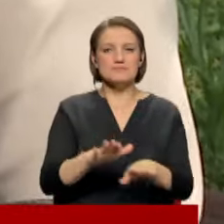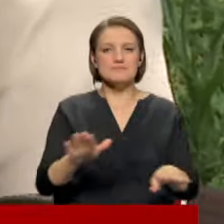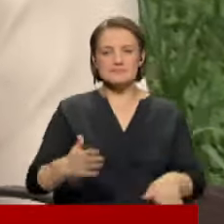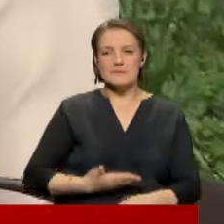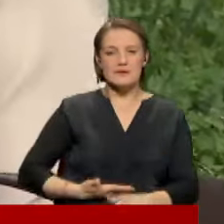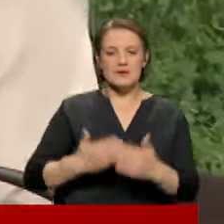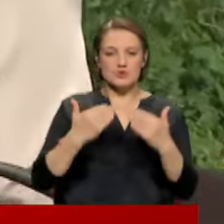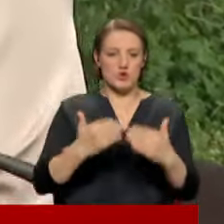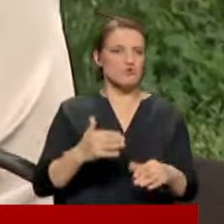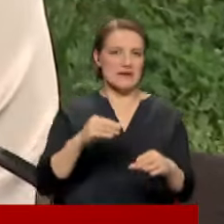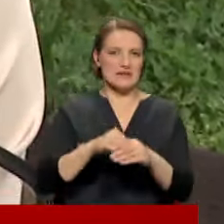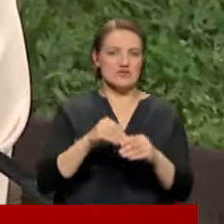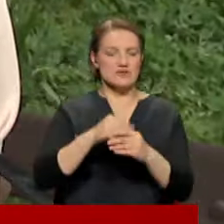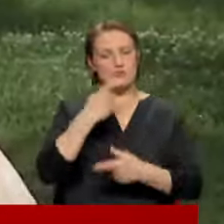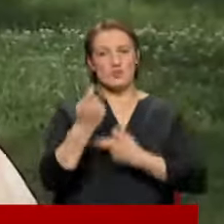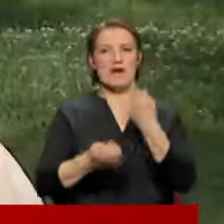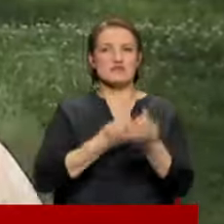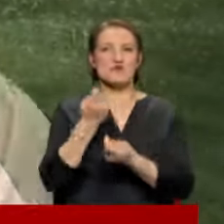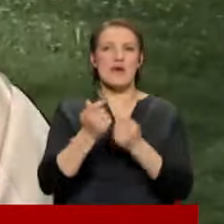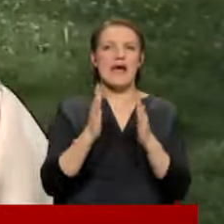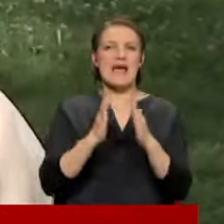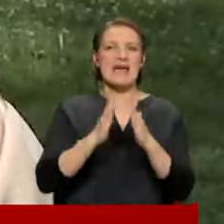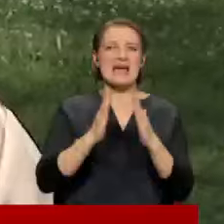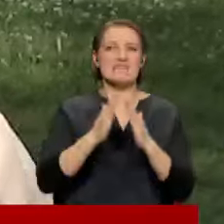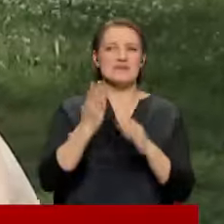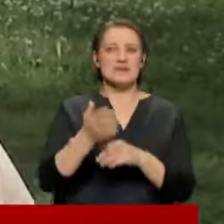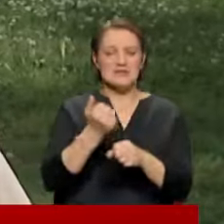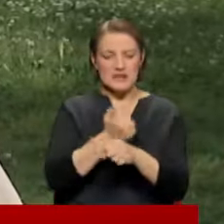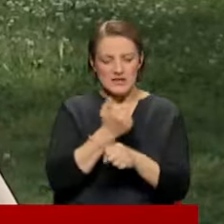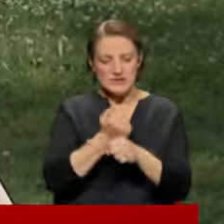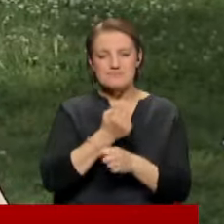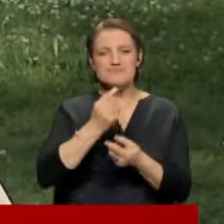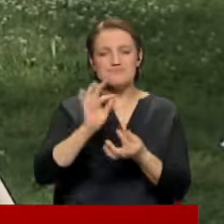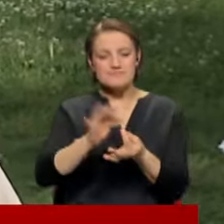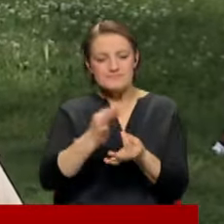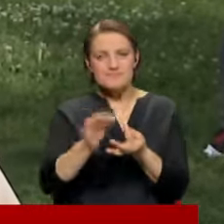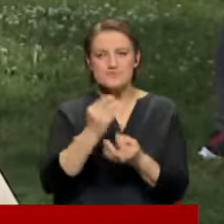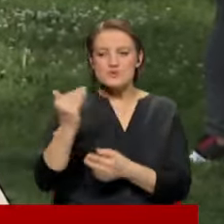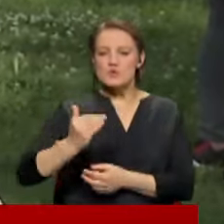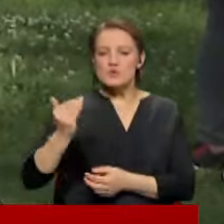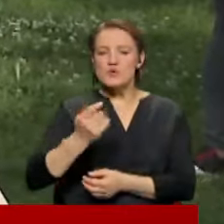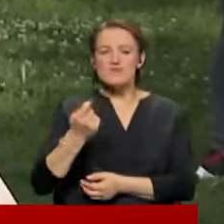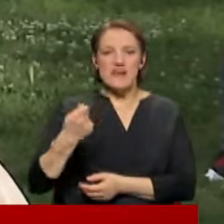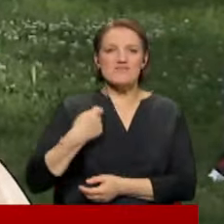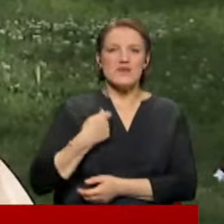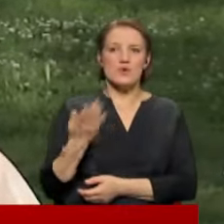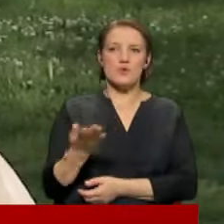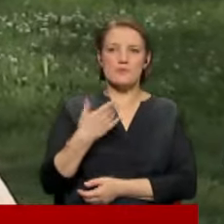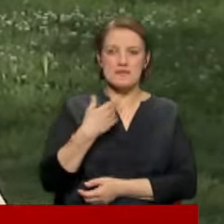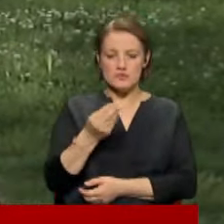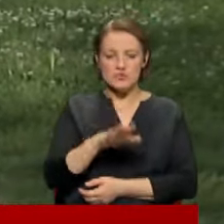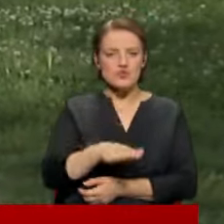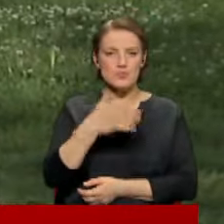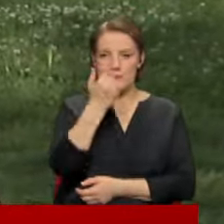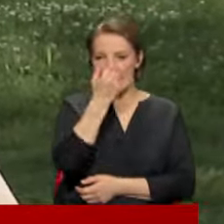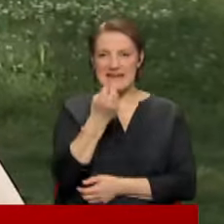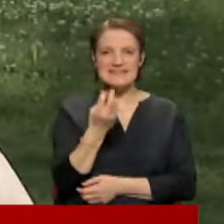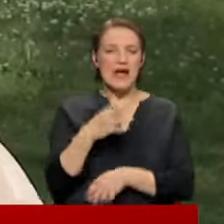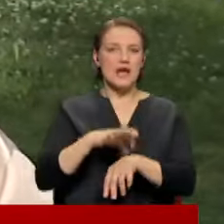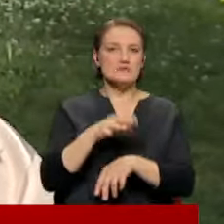karnını doyurabilmek için çabalıyor Evde taş dizaynı yok işte bilmem ne o kadar ucuz fiyatlar veriyorlar ki e çocuğum benim onkoloji